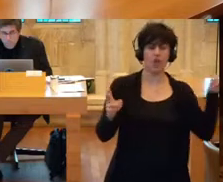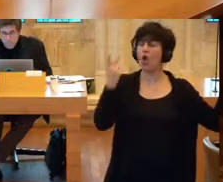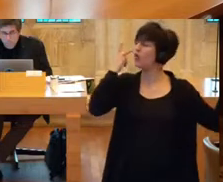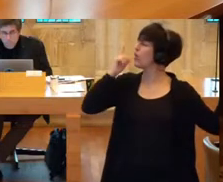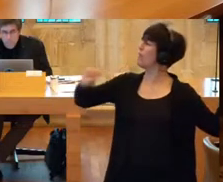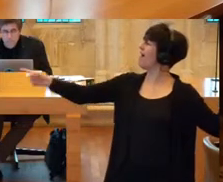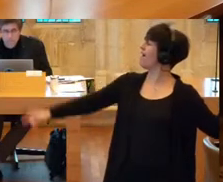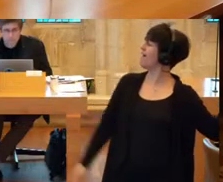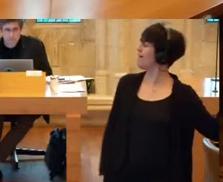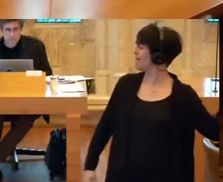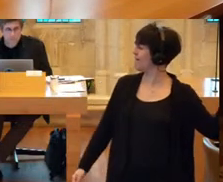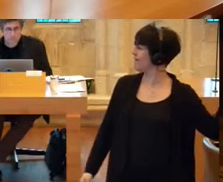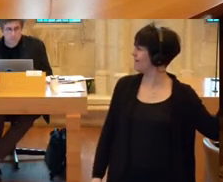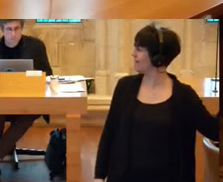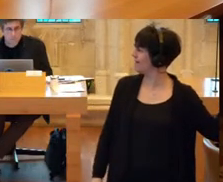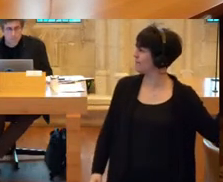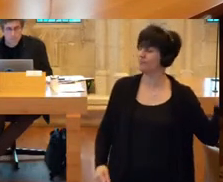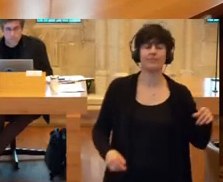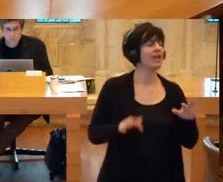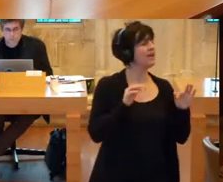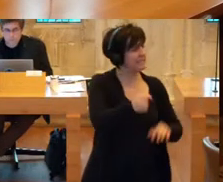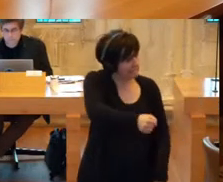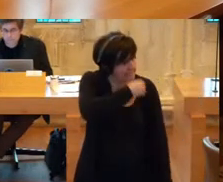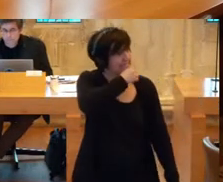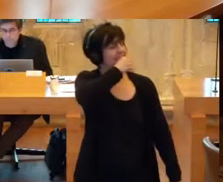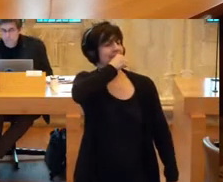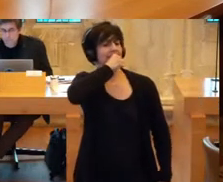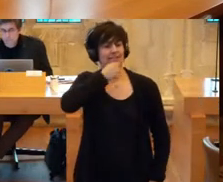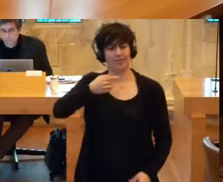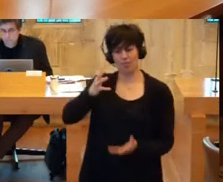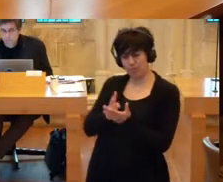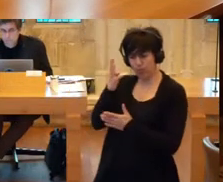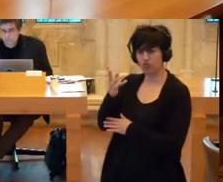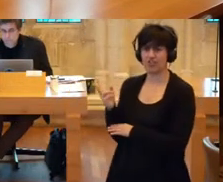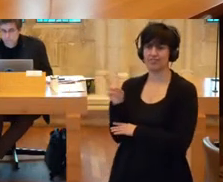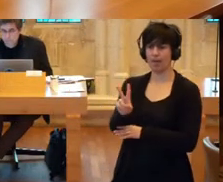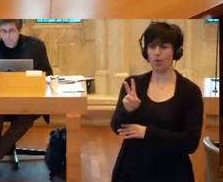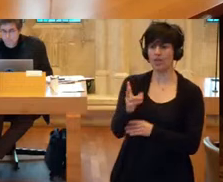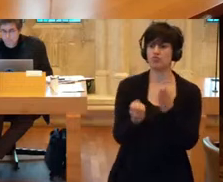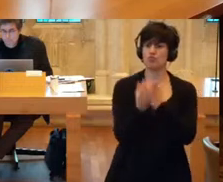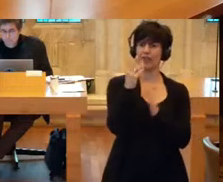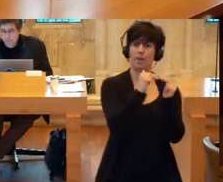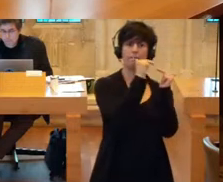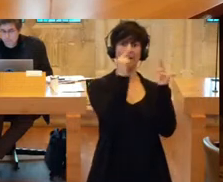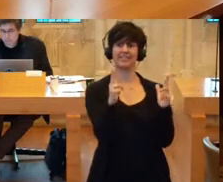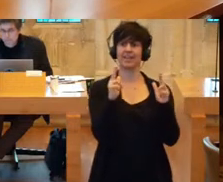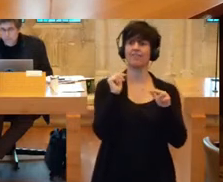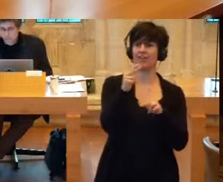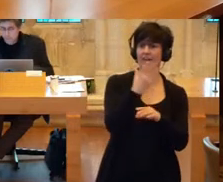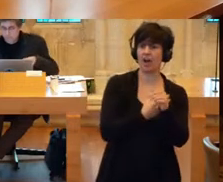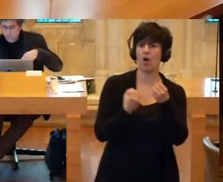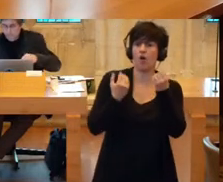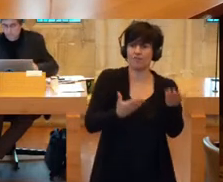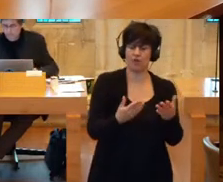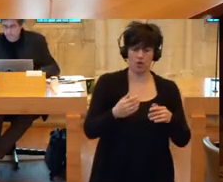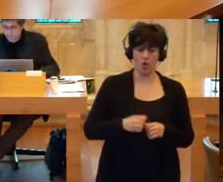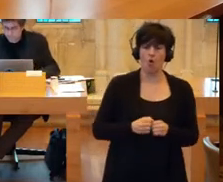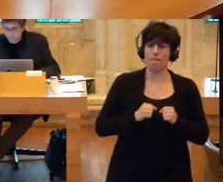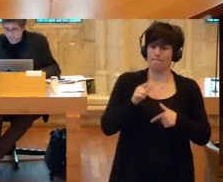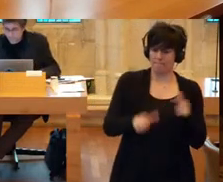laquelle... Dans le cadre du projet tramway, nous mettons en place une nouvelle passerelle sur laquelle les modes doux, donc piétons,